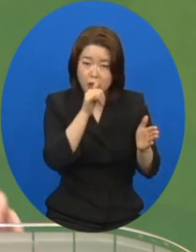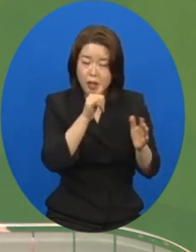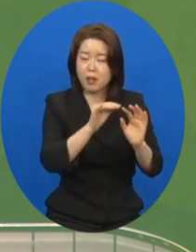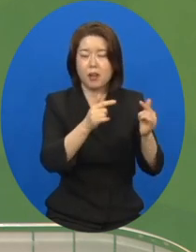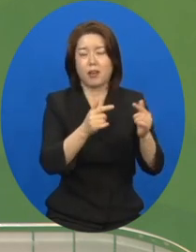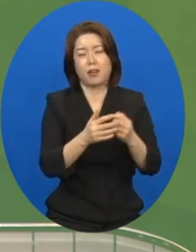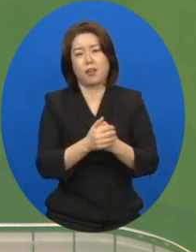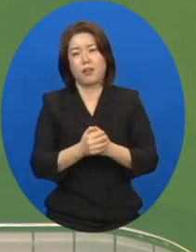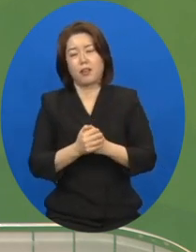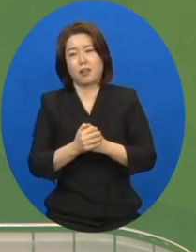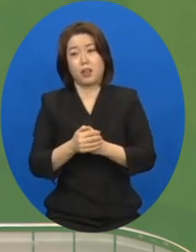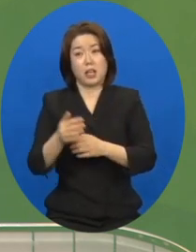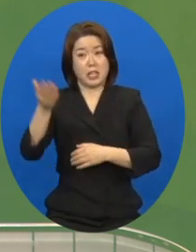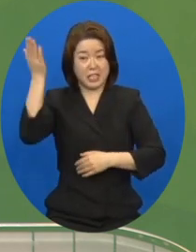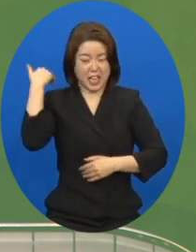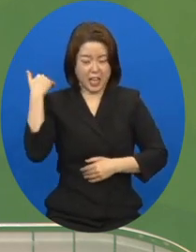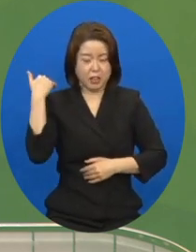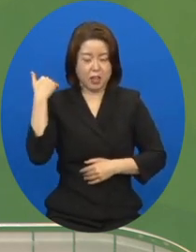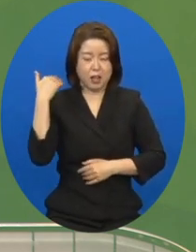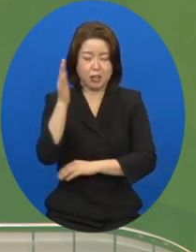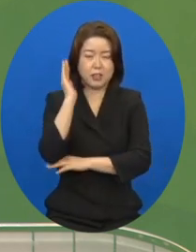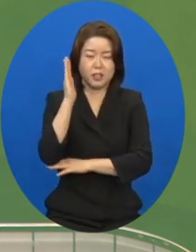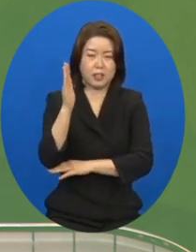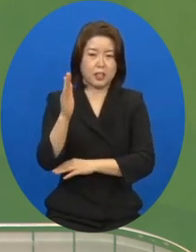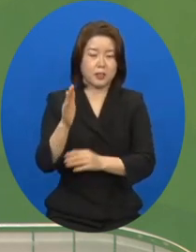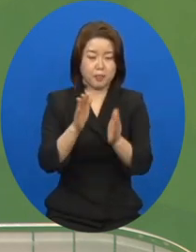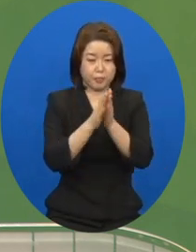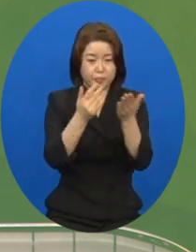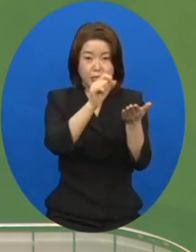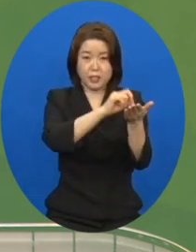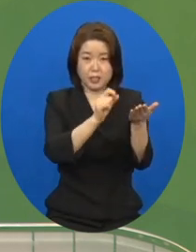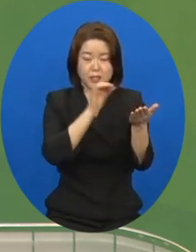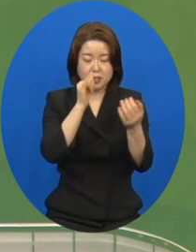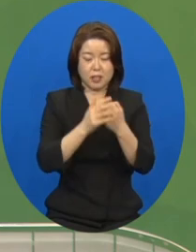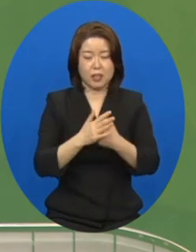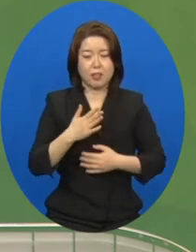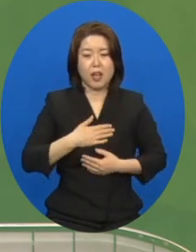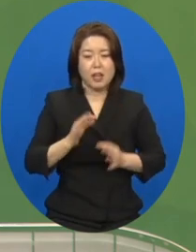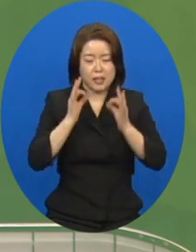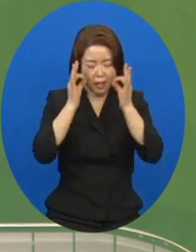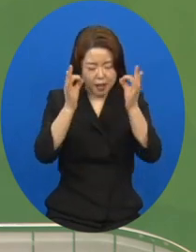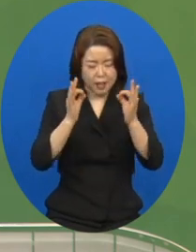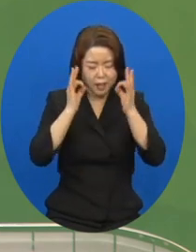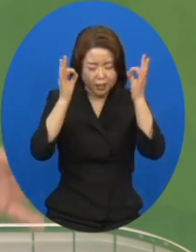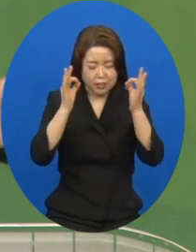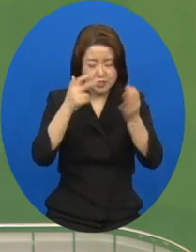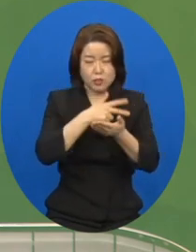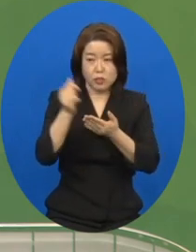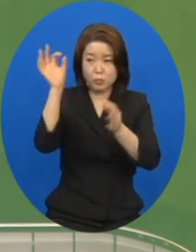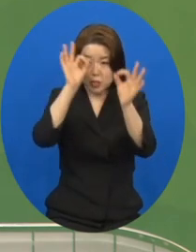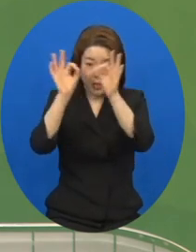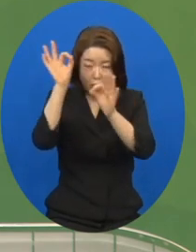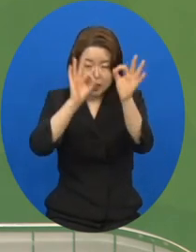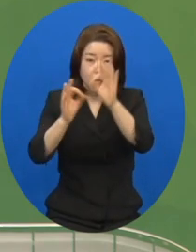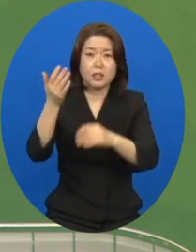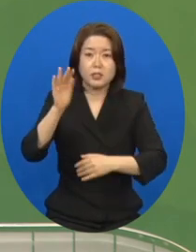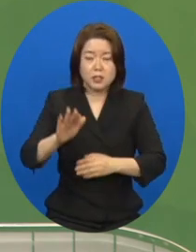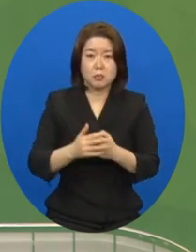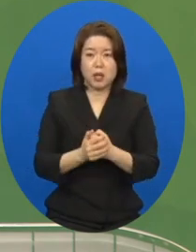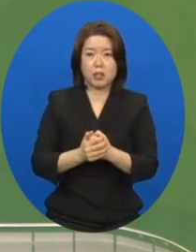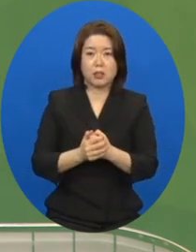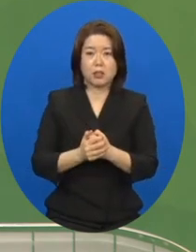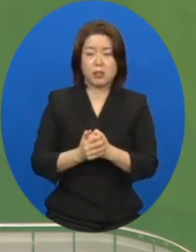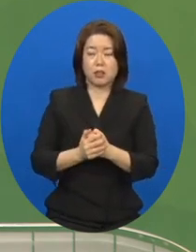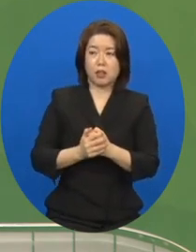그분은 이렇게 썼습니다. 그때 당시 이야기를. 나는 간절히 주님을 찾고 찾았지만 주님이 나를